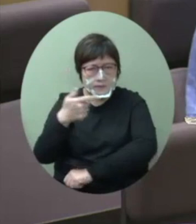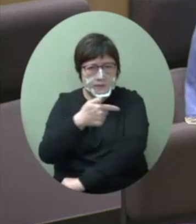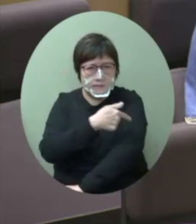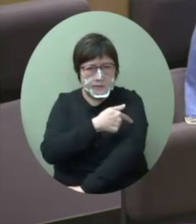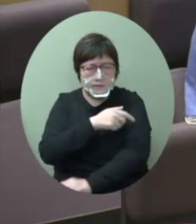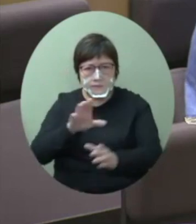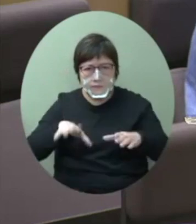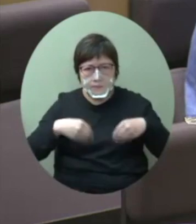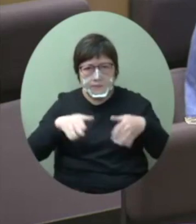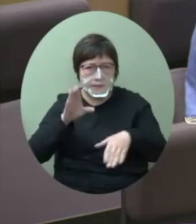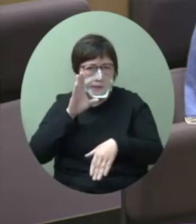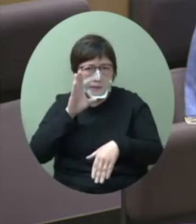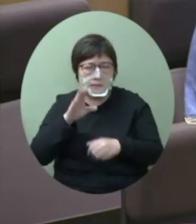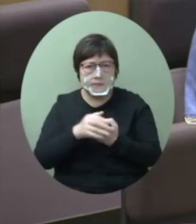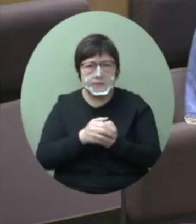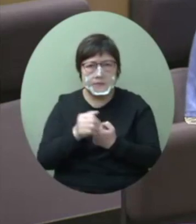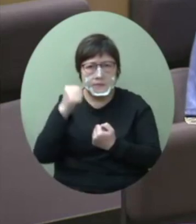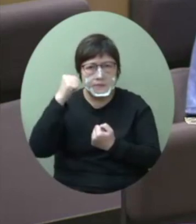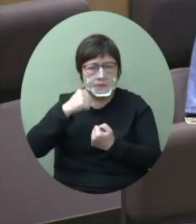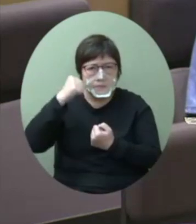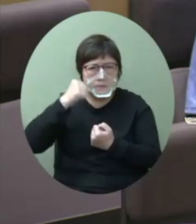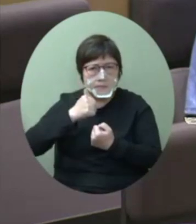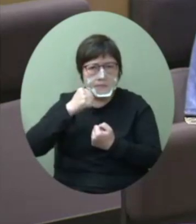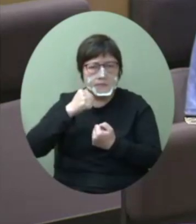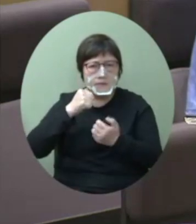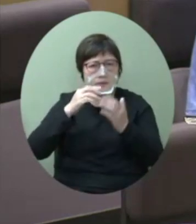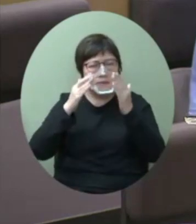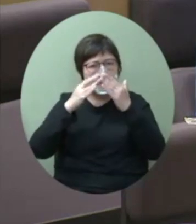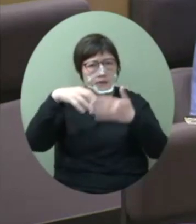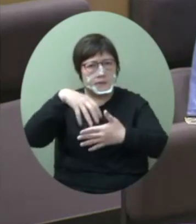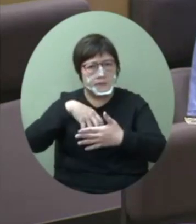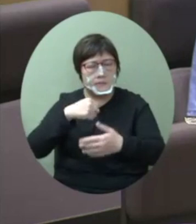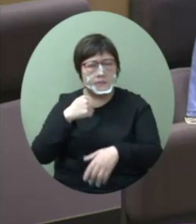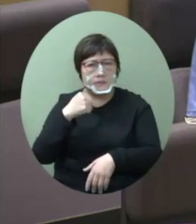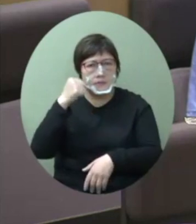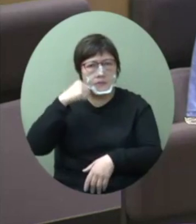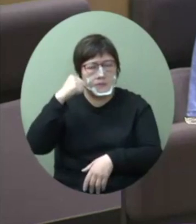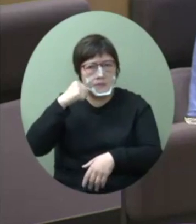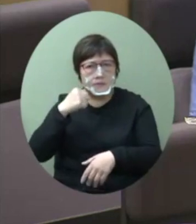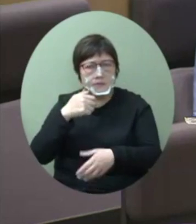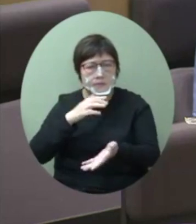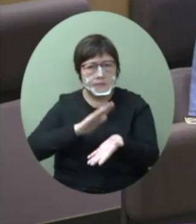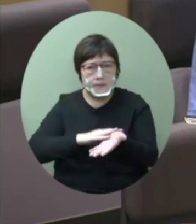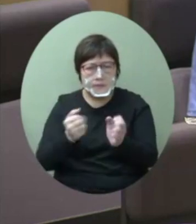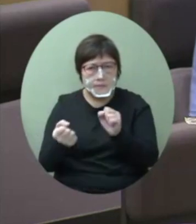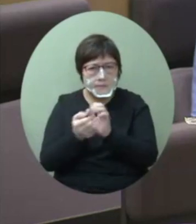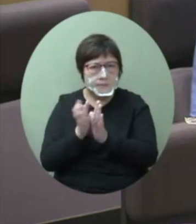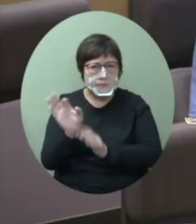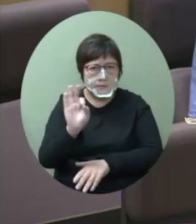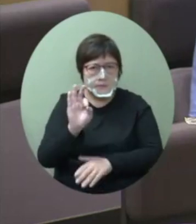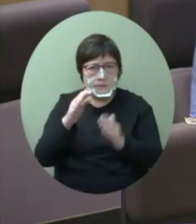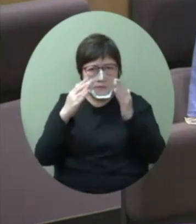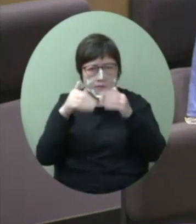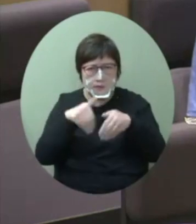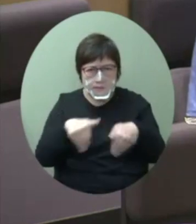復必泰呢？在和長者家居，即政府公布了，就是長者希望他們即沒有感染那些，就他們家居